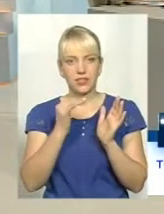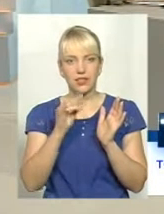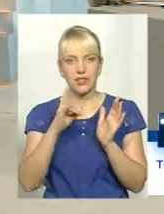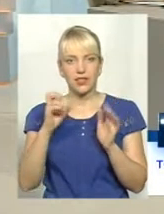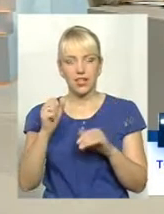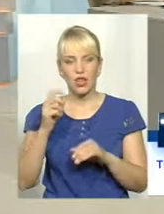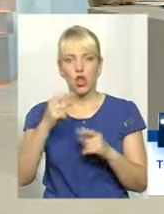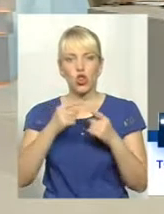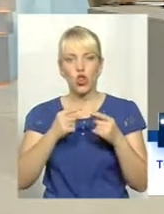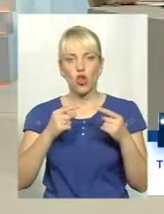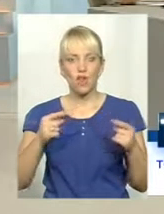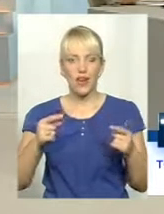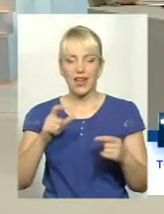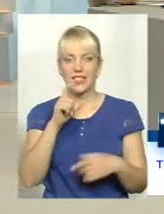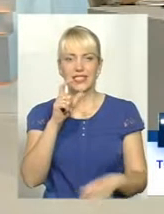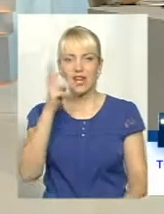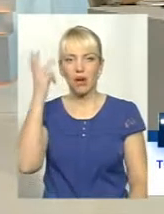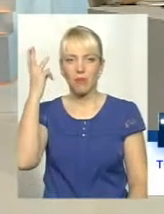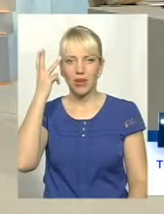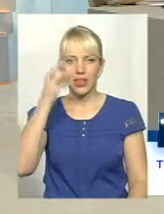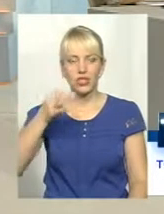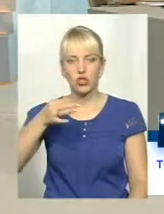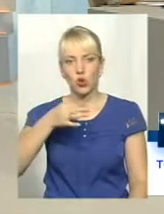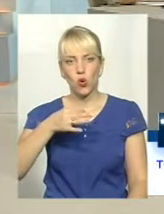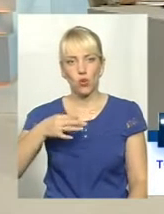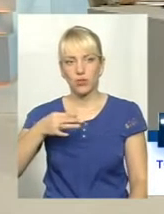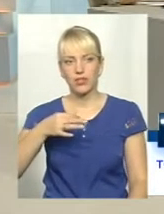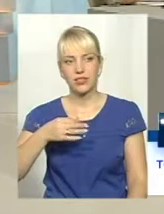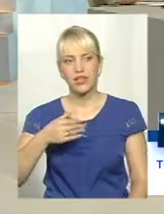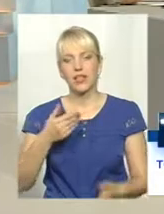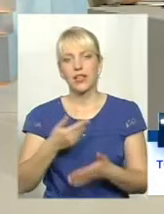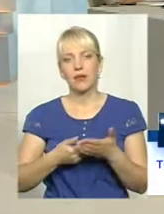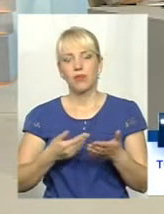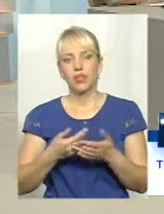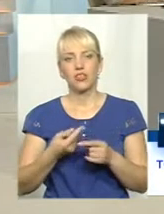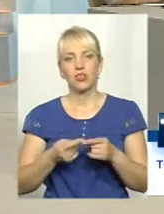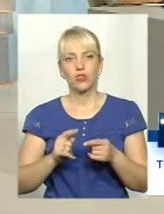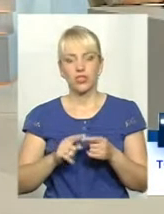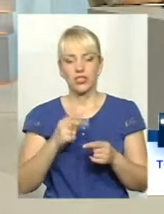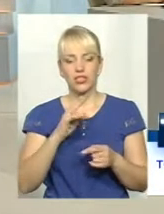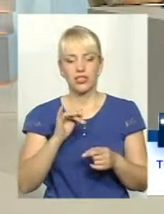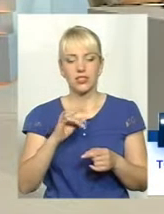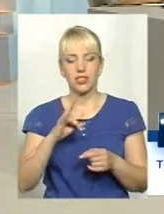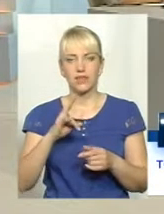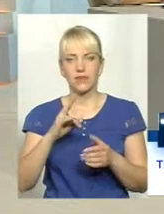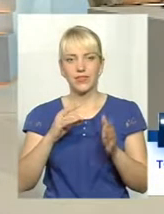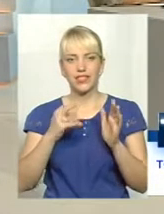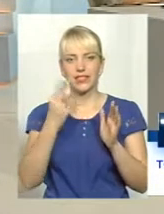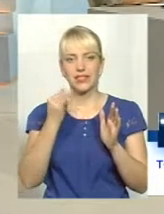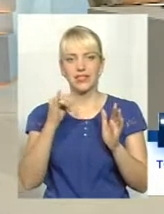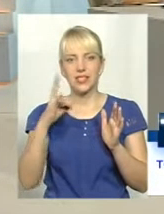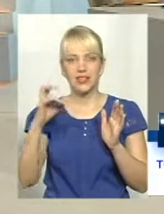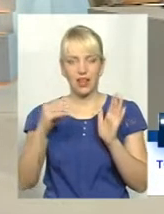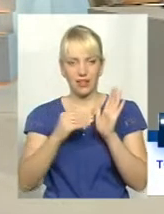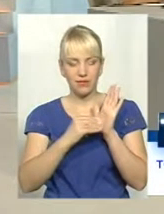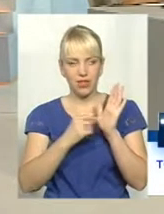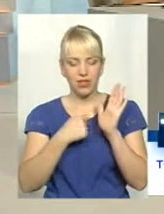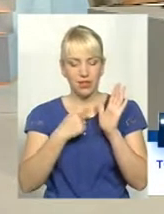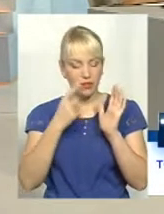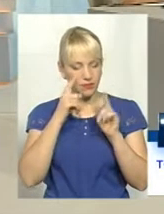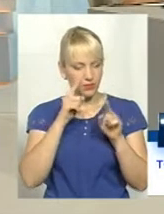в кількох мережах супермаркетів можна побачити ціннички. Вони ще не з цим